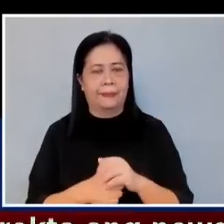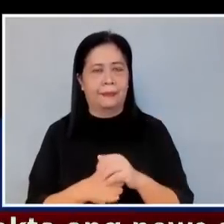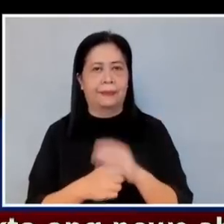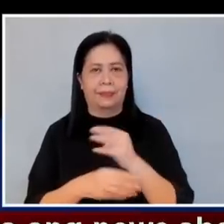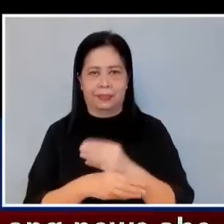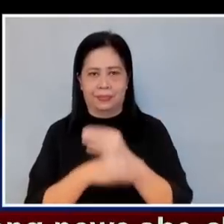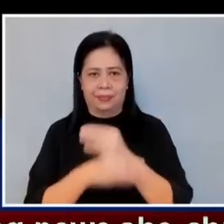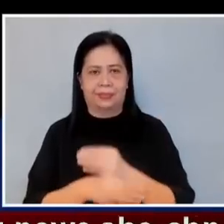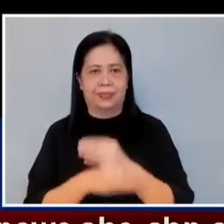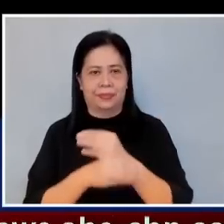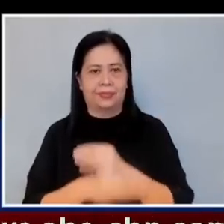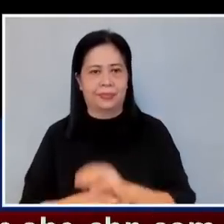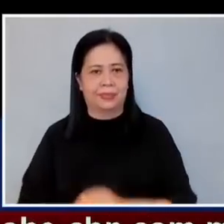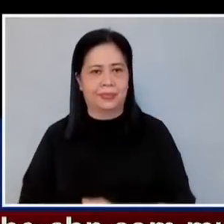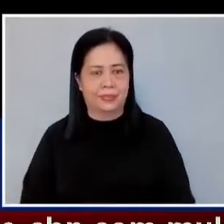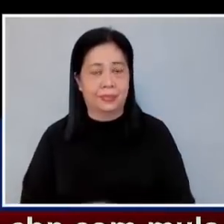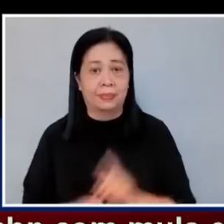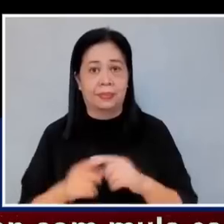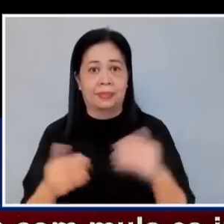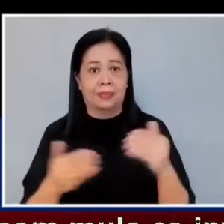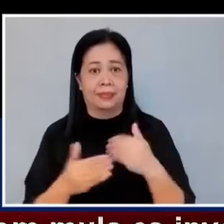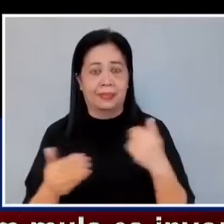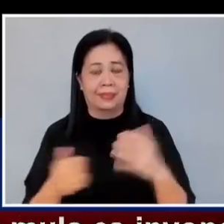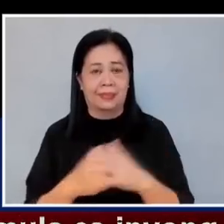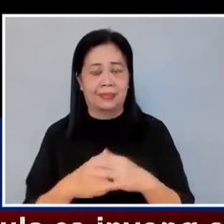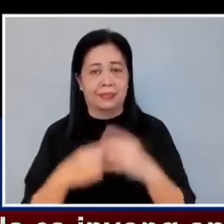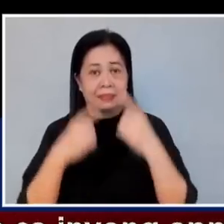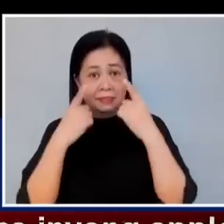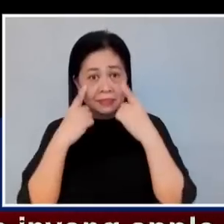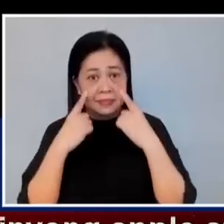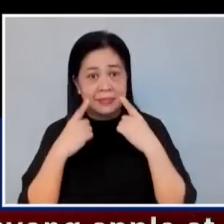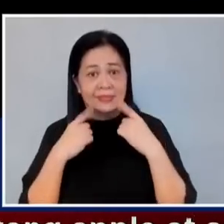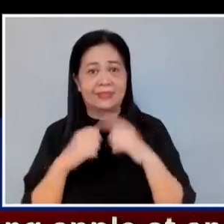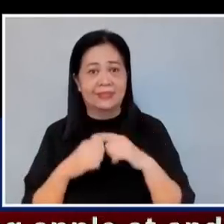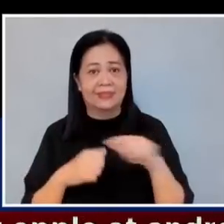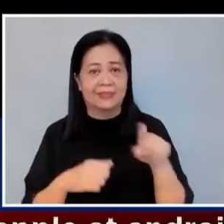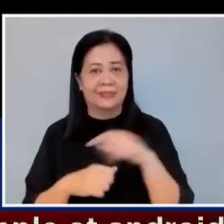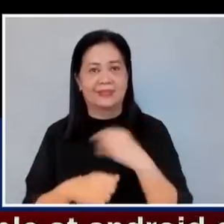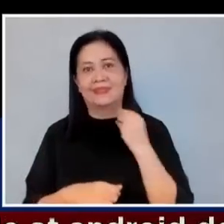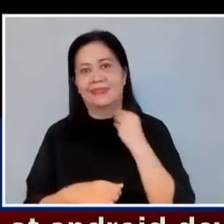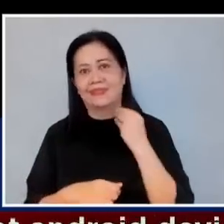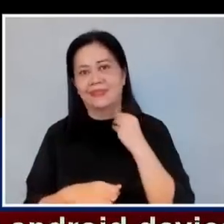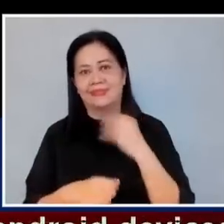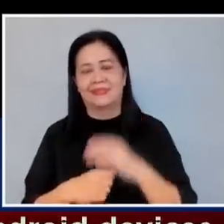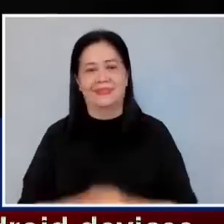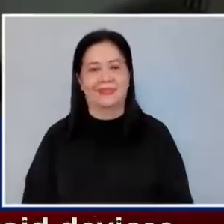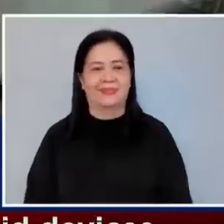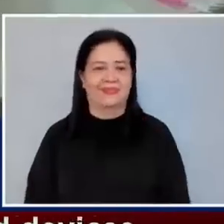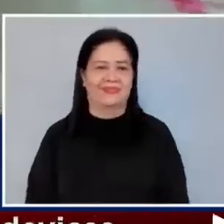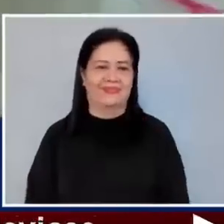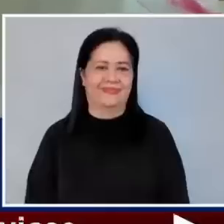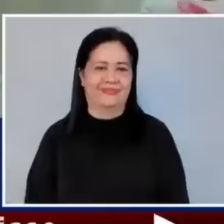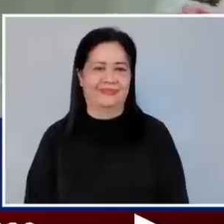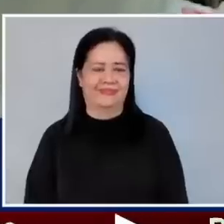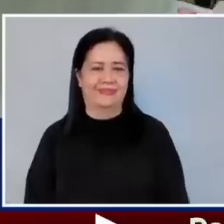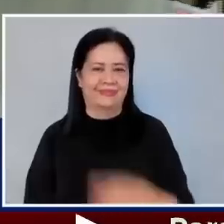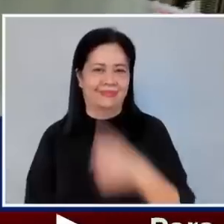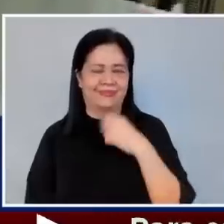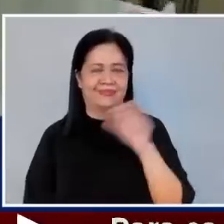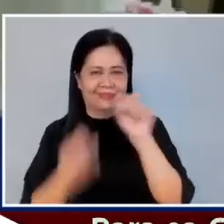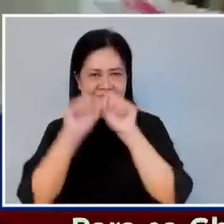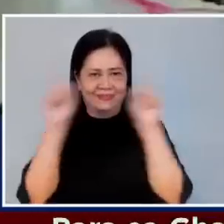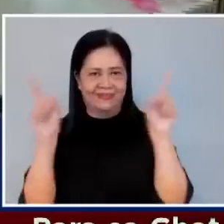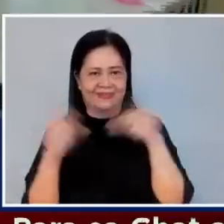Pero bago pa siya mapahagulhol sa lungkot, it's a prank! It's a prank lang pala eh. Wow. Dahil sinurpresa siya ng